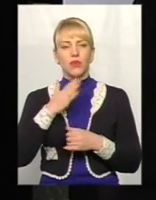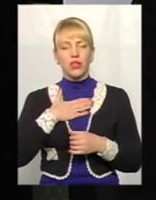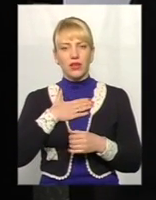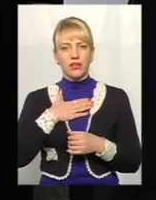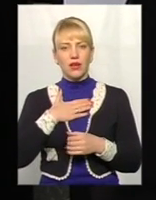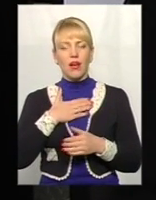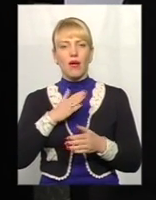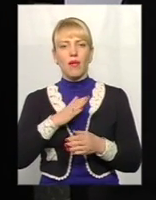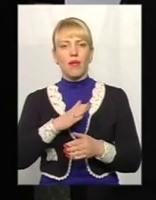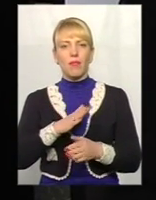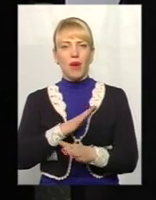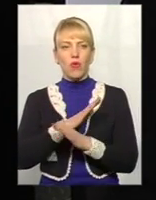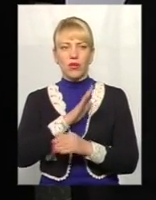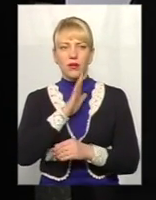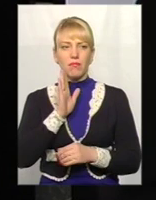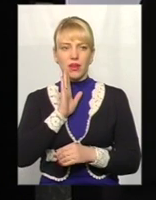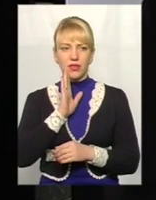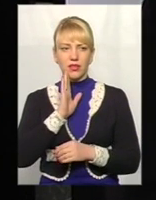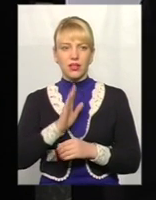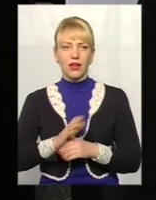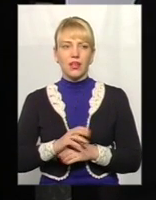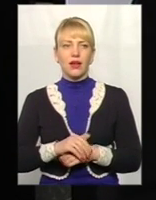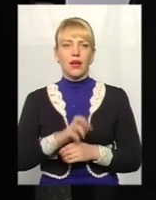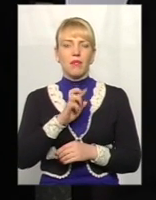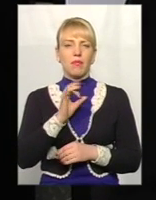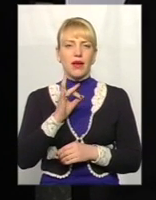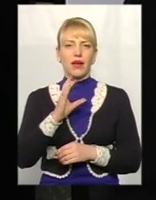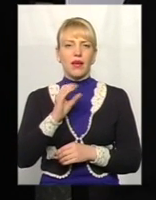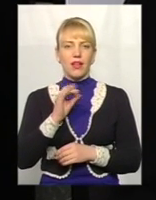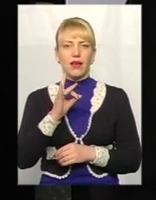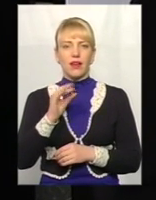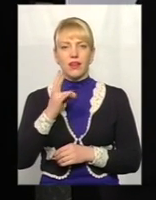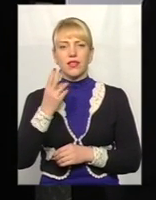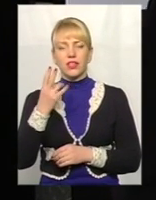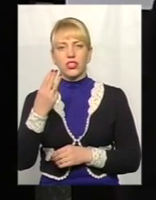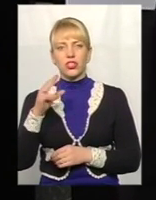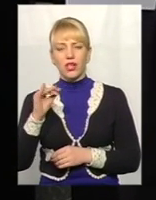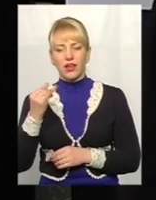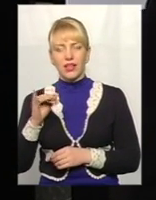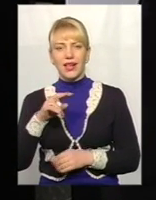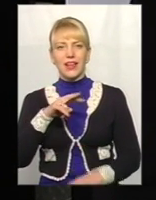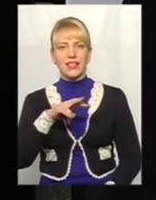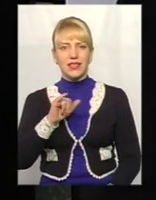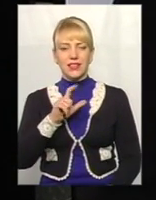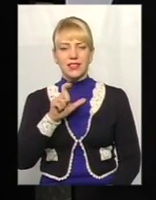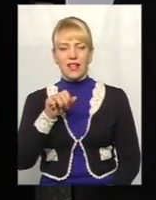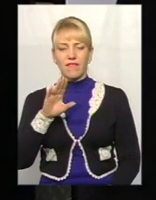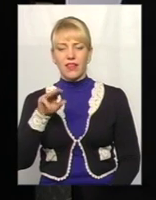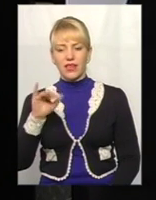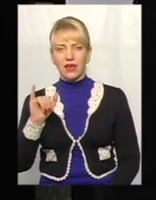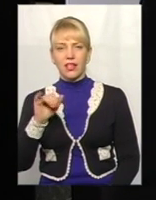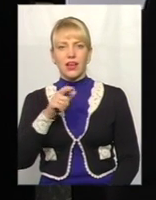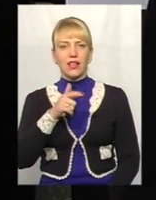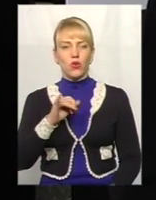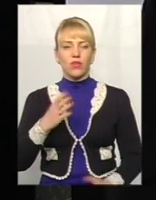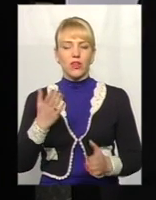покойной матери Бернштейн Елизаветы Григорьевны, которая вивезла з моїм отцом нас